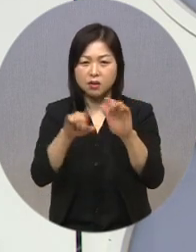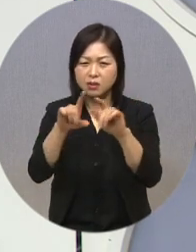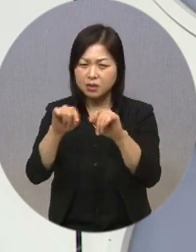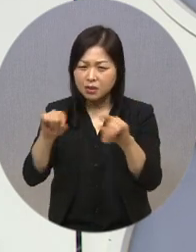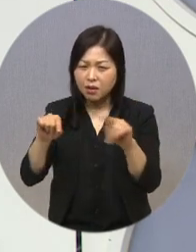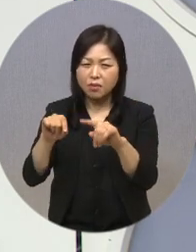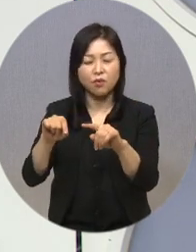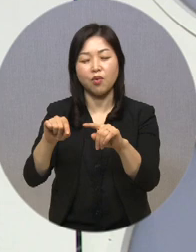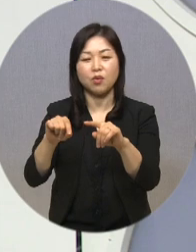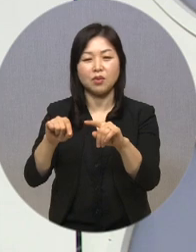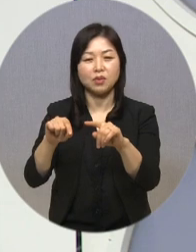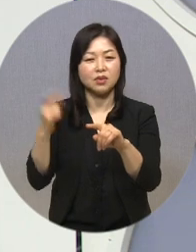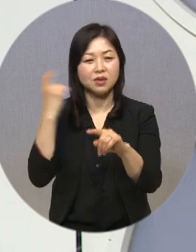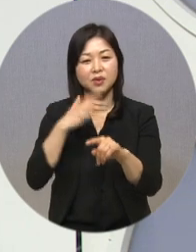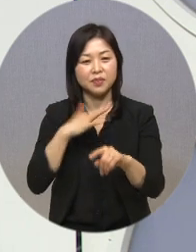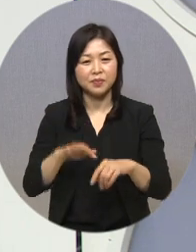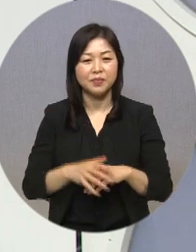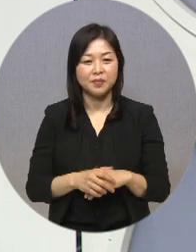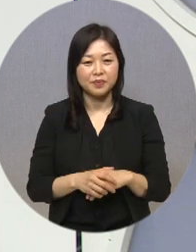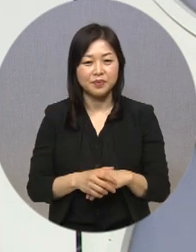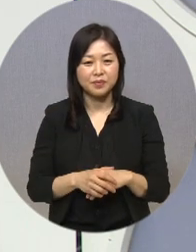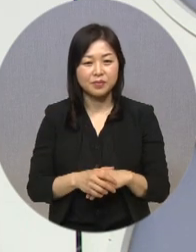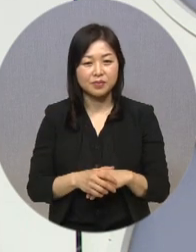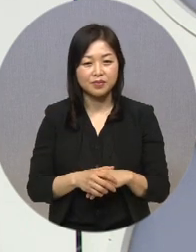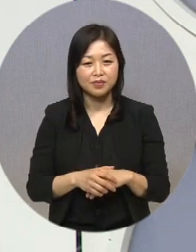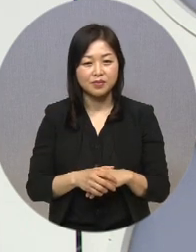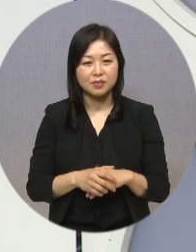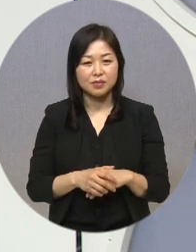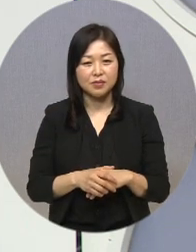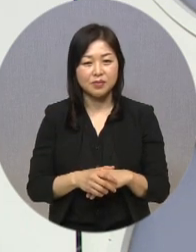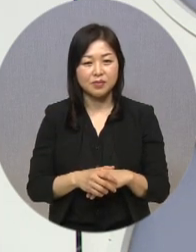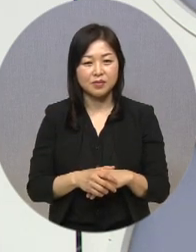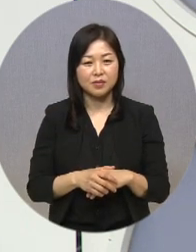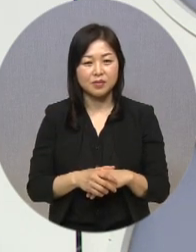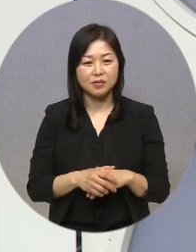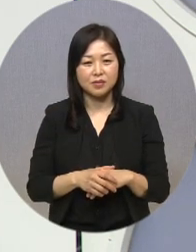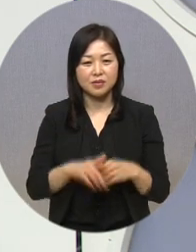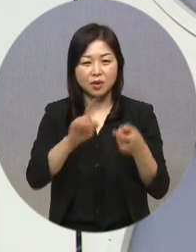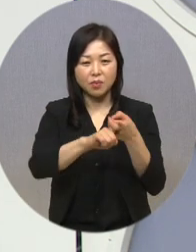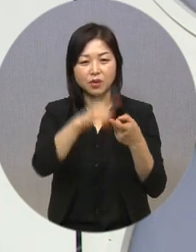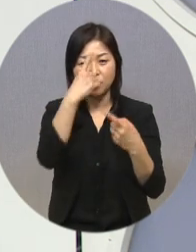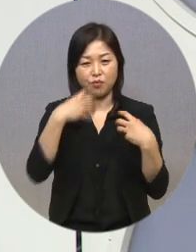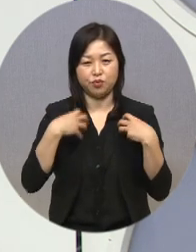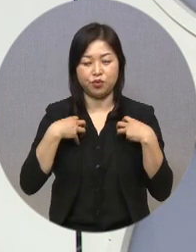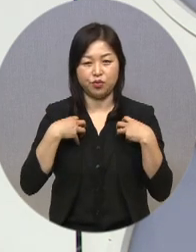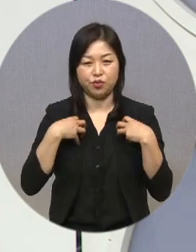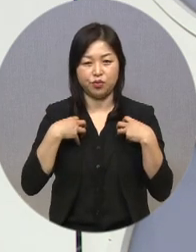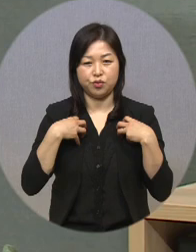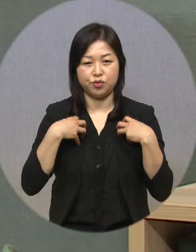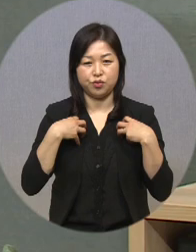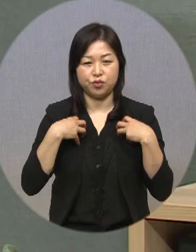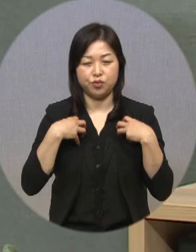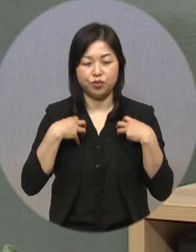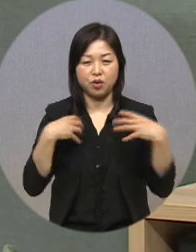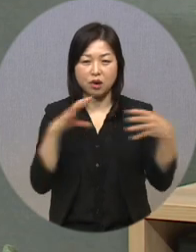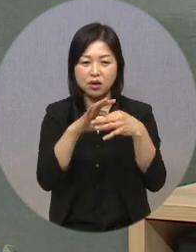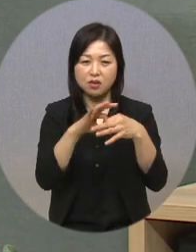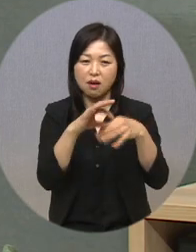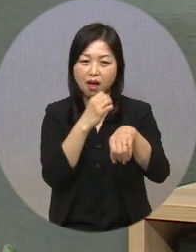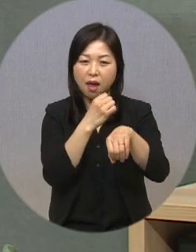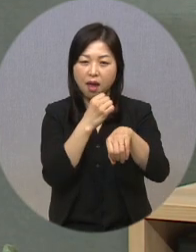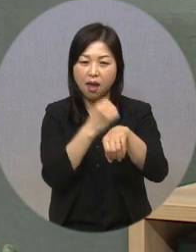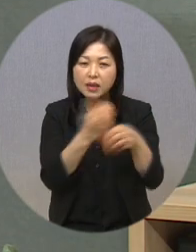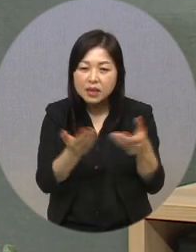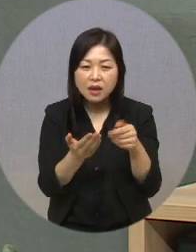들었는데. 근데 저 연방 정부 뭐 해? 그건 절대 안 됩니다. 그